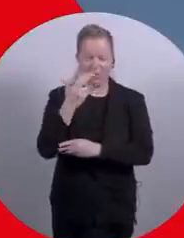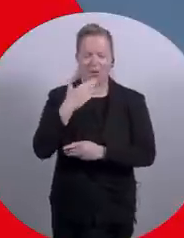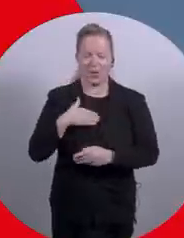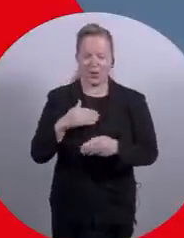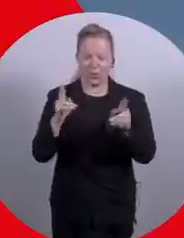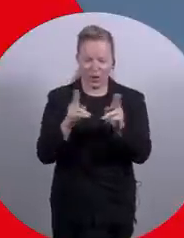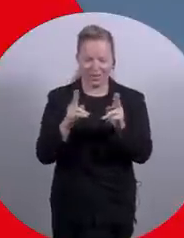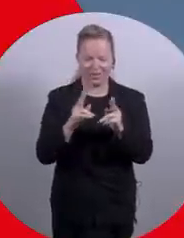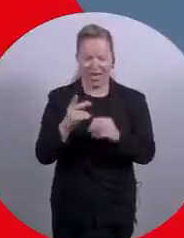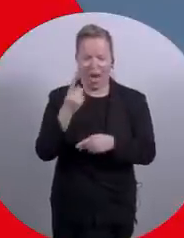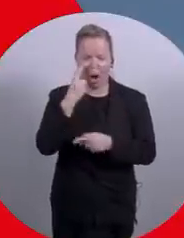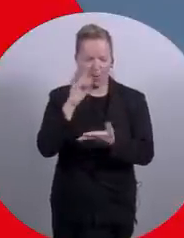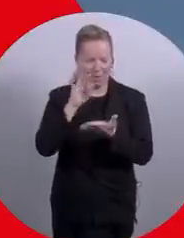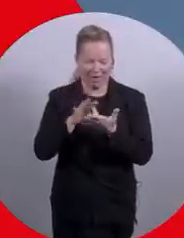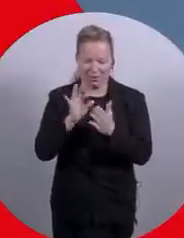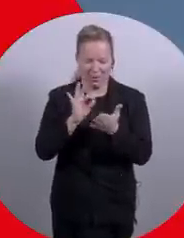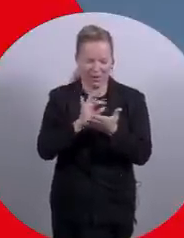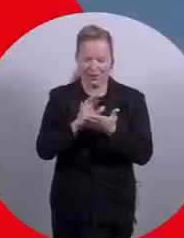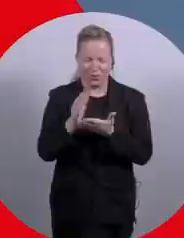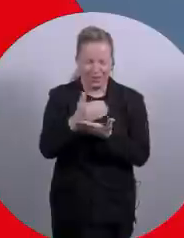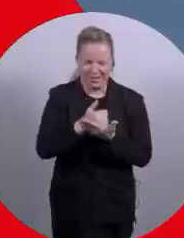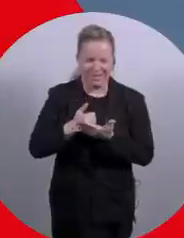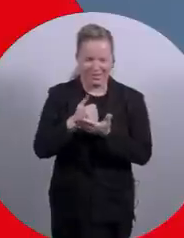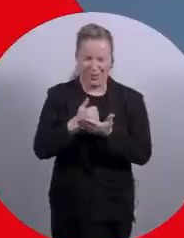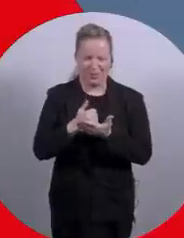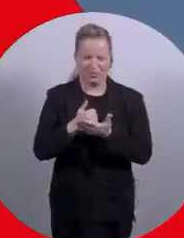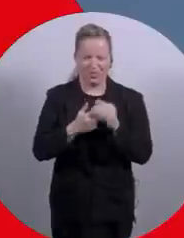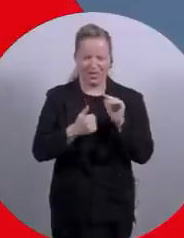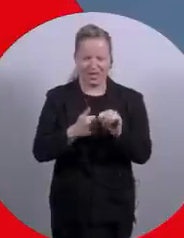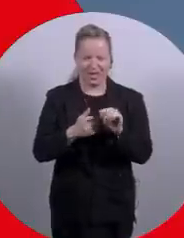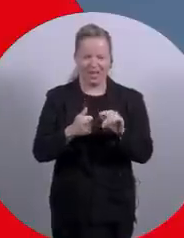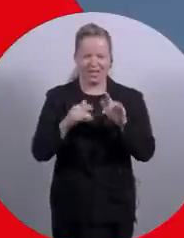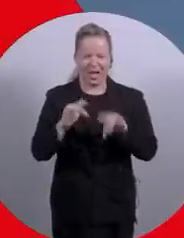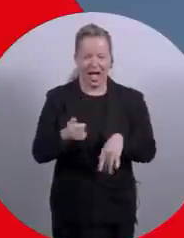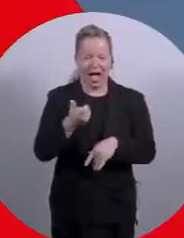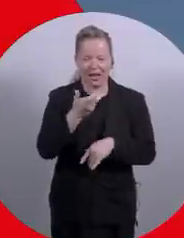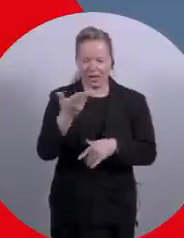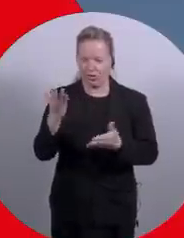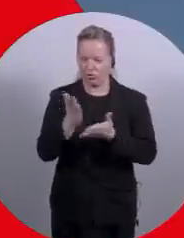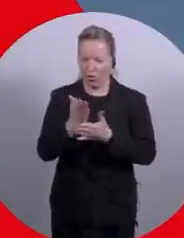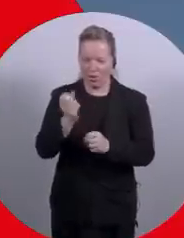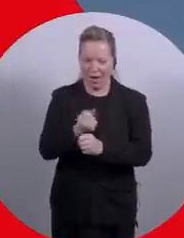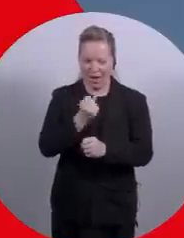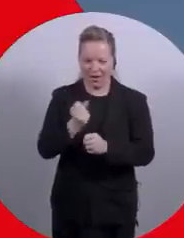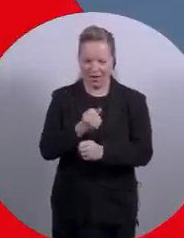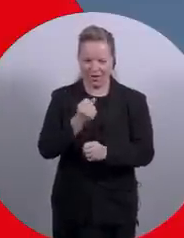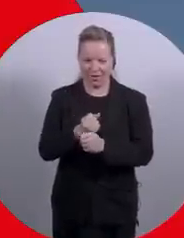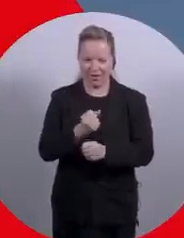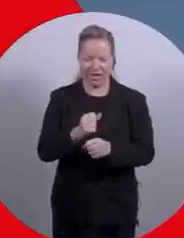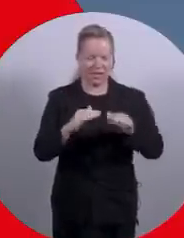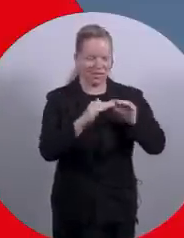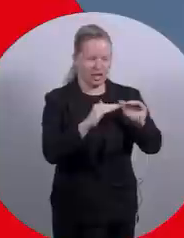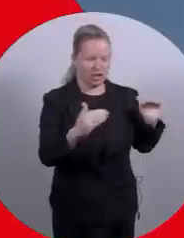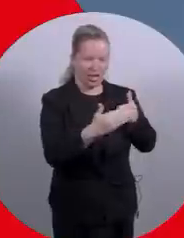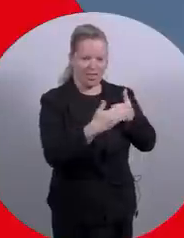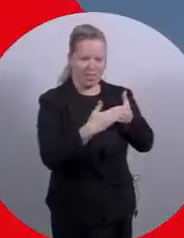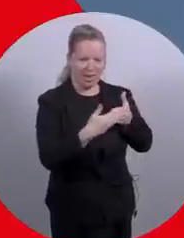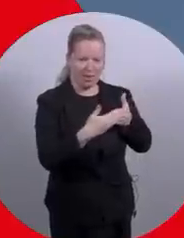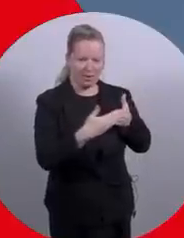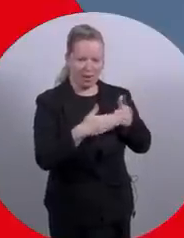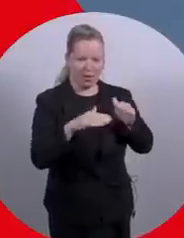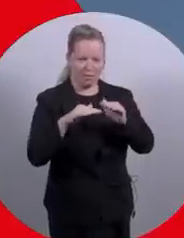was einige von euch ja schon tun von dem Tisch neben der Bühne gebraucht zu nehmen zu machen